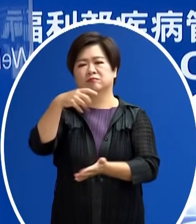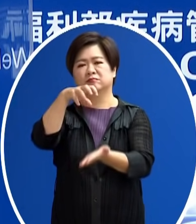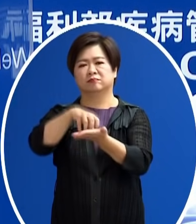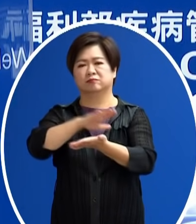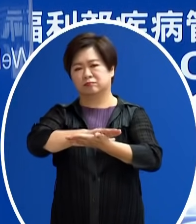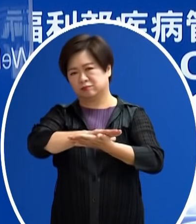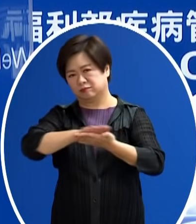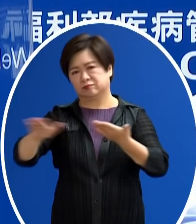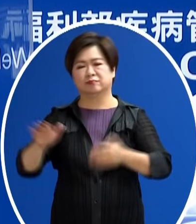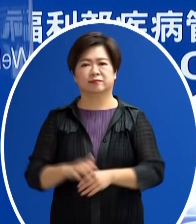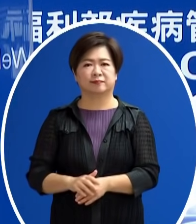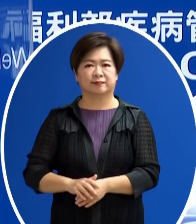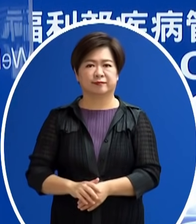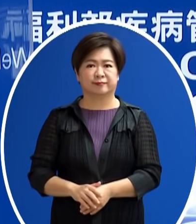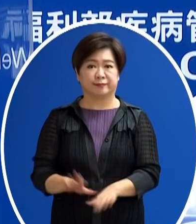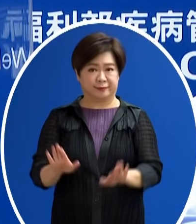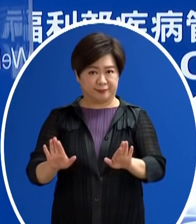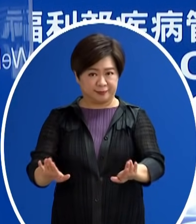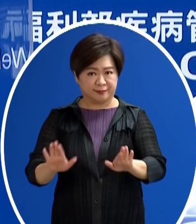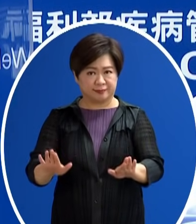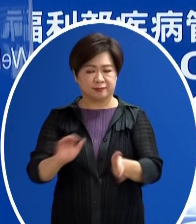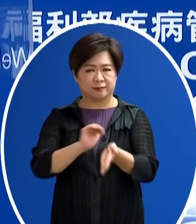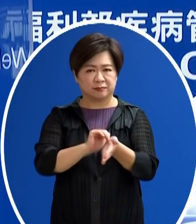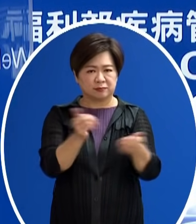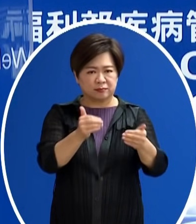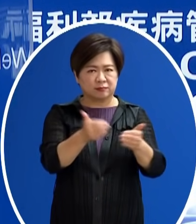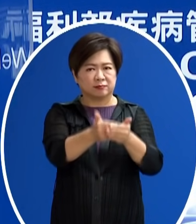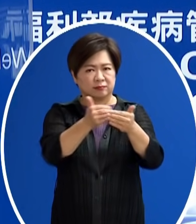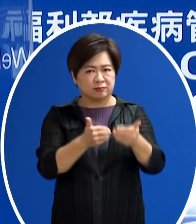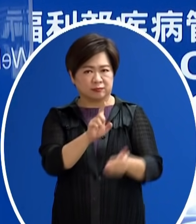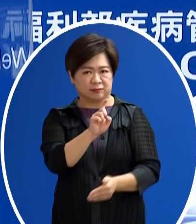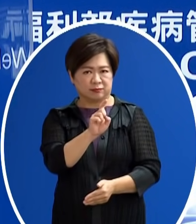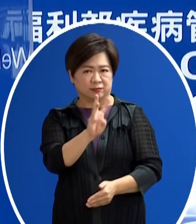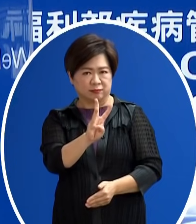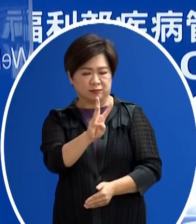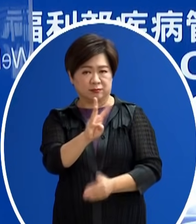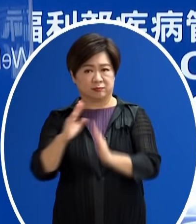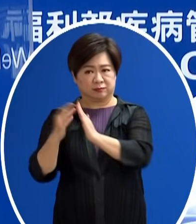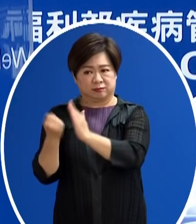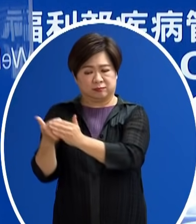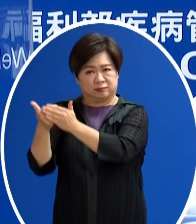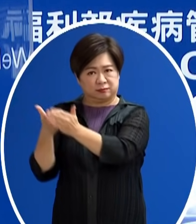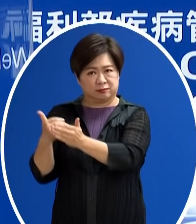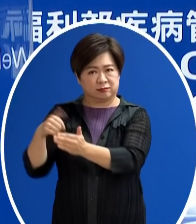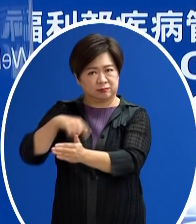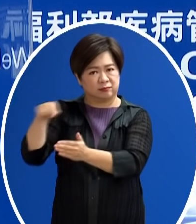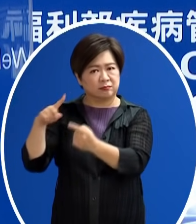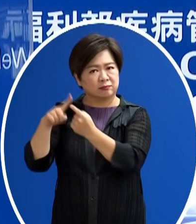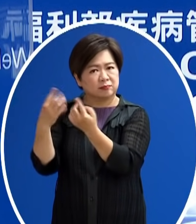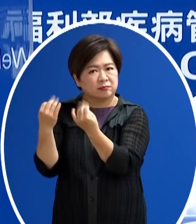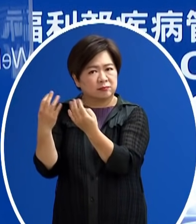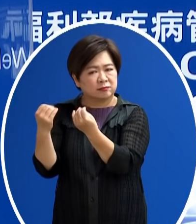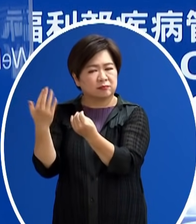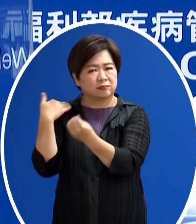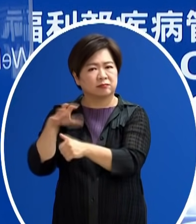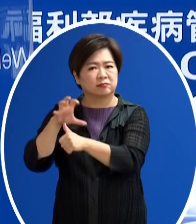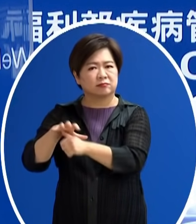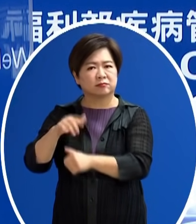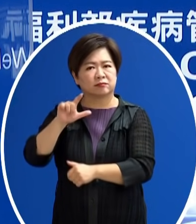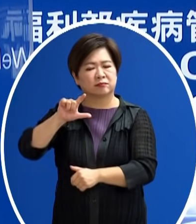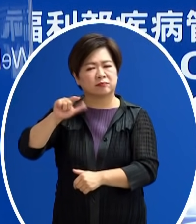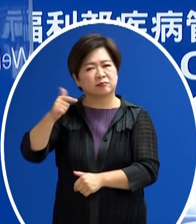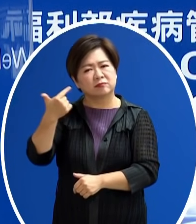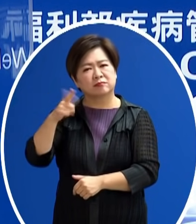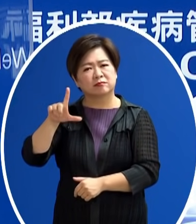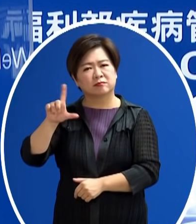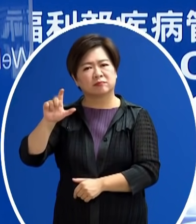性哈。那目前呢，在住院隔离的有13人哈，那居家隔离的总人数那时候框列667